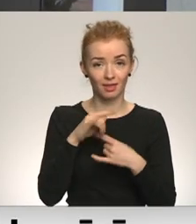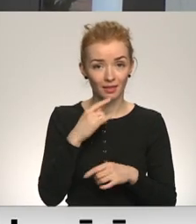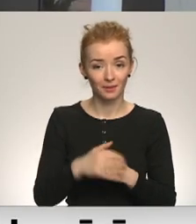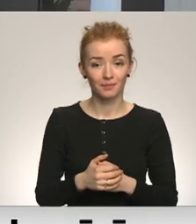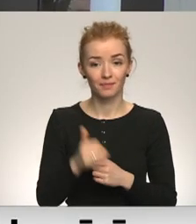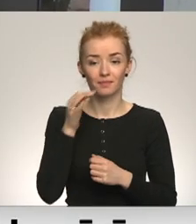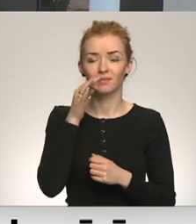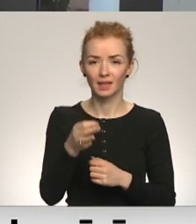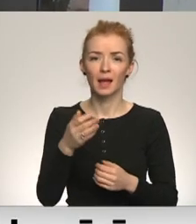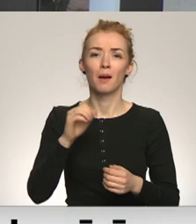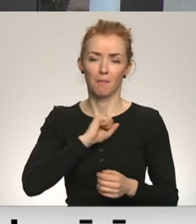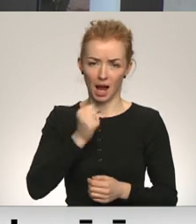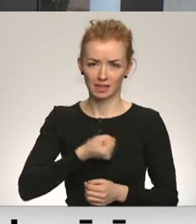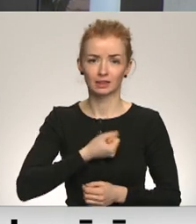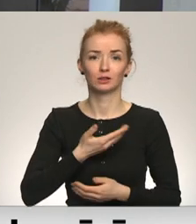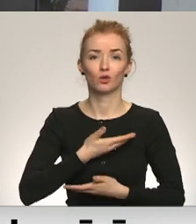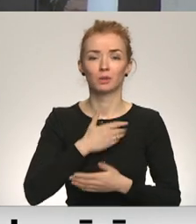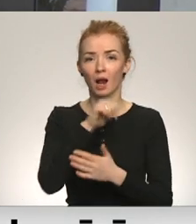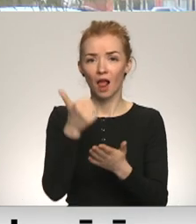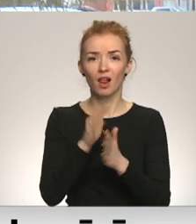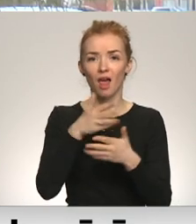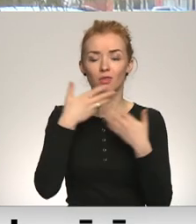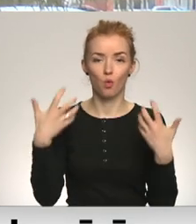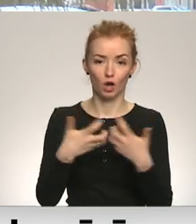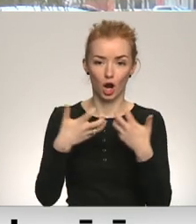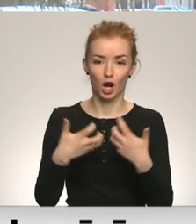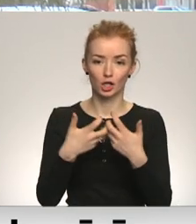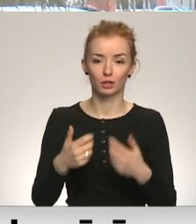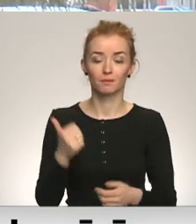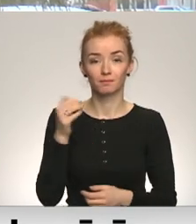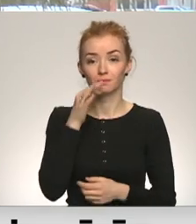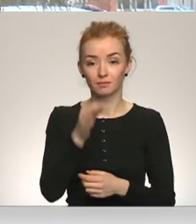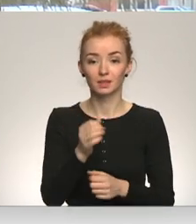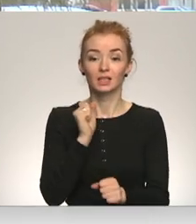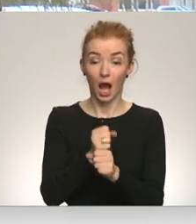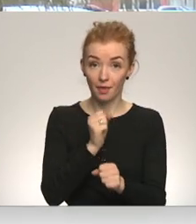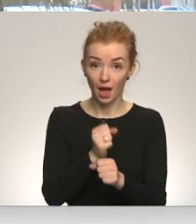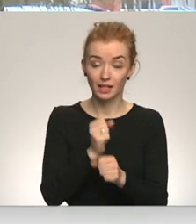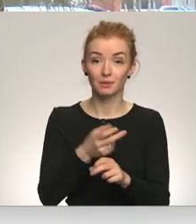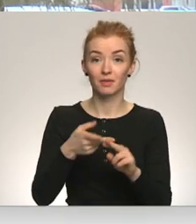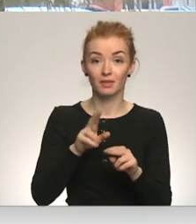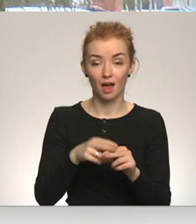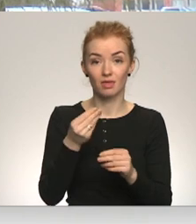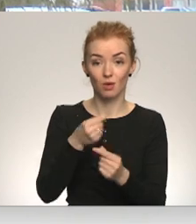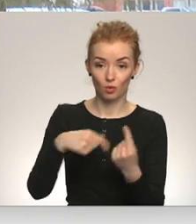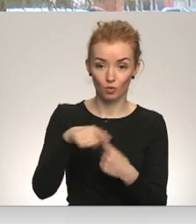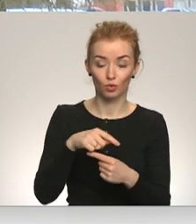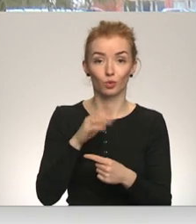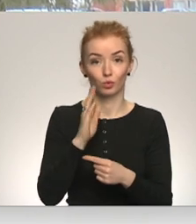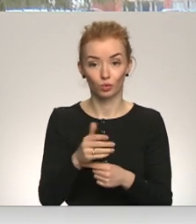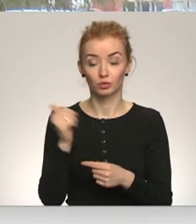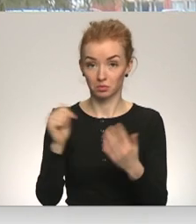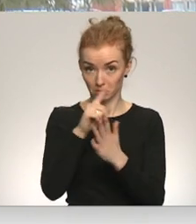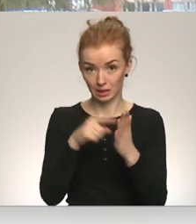Dzīvosim, ne to vien esam pārcīt, galvenais ne nokarš. Strādāsim, tā jau nauda būs. Pāris simti papkuri varēsiet samaksāt